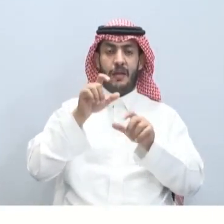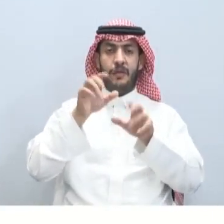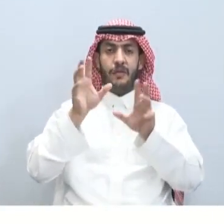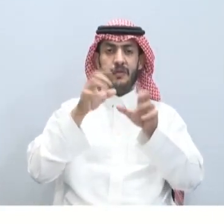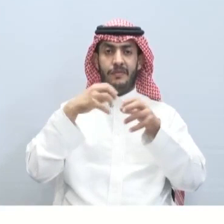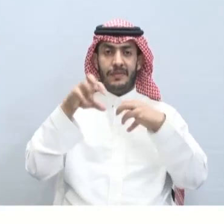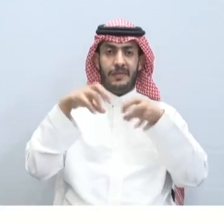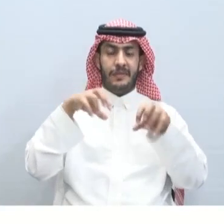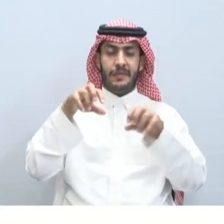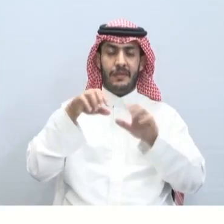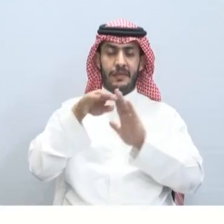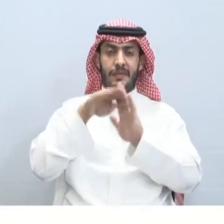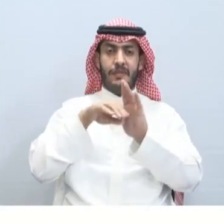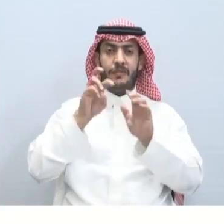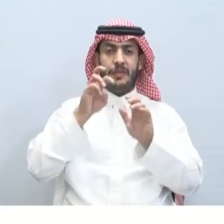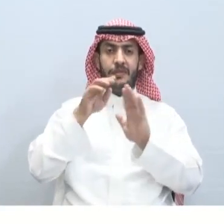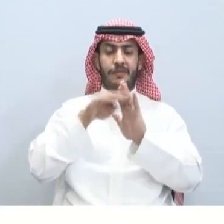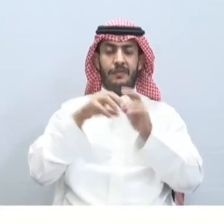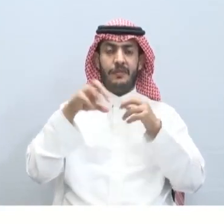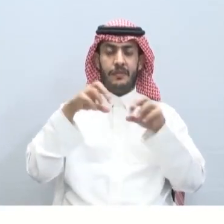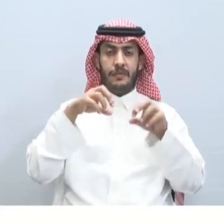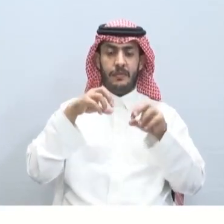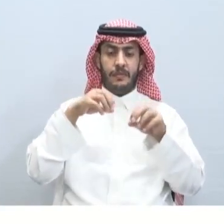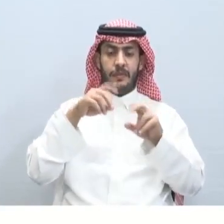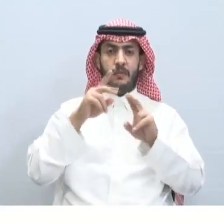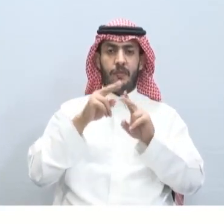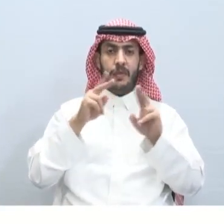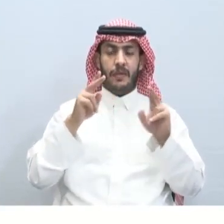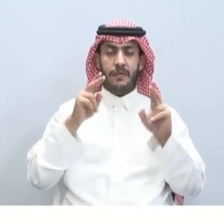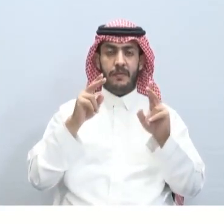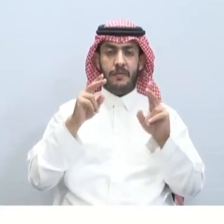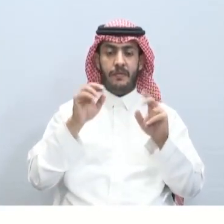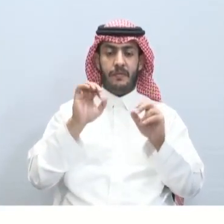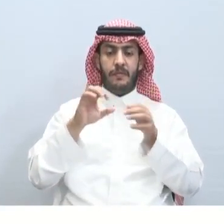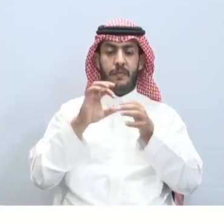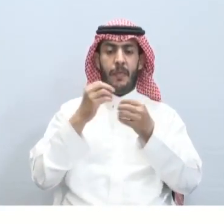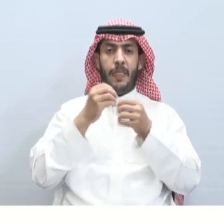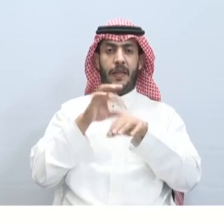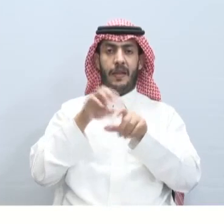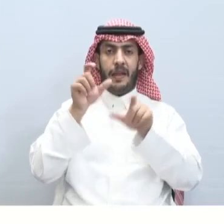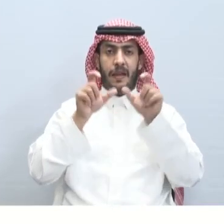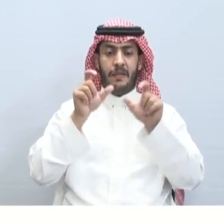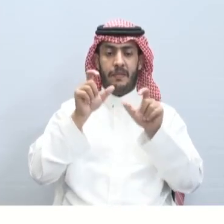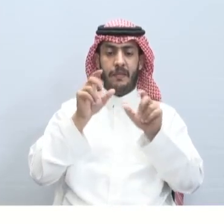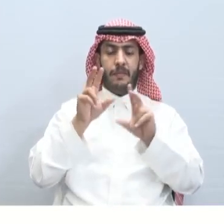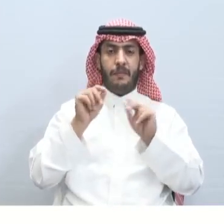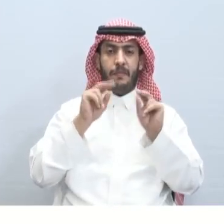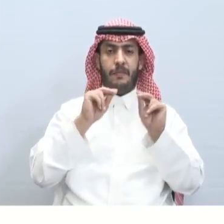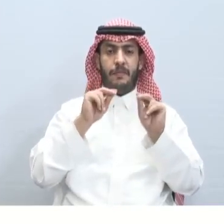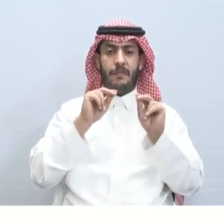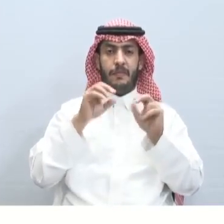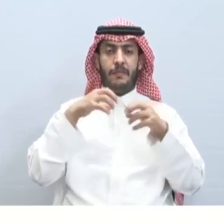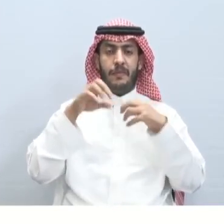يكون هك تقسيم الشركات الى شرائح بناء على معايير مختلفه عن التعامل مع الافراد وذكرنا مثل ما